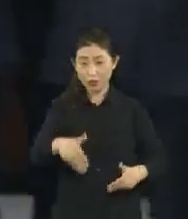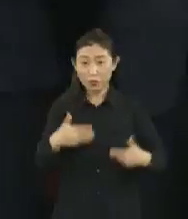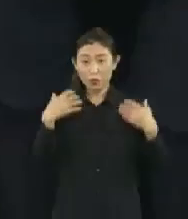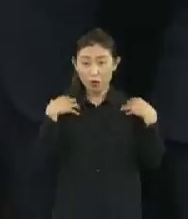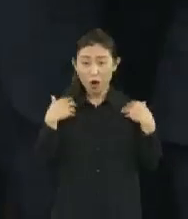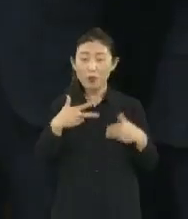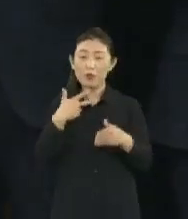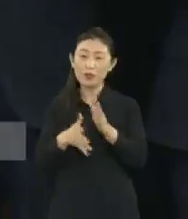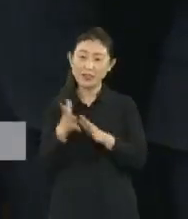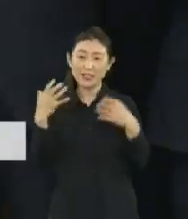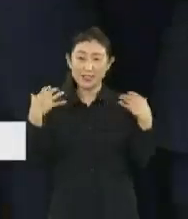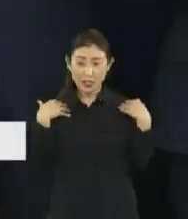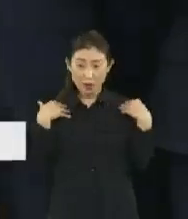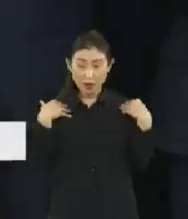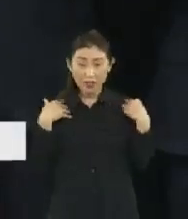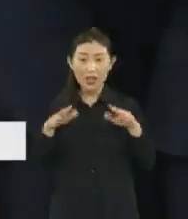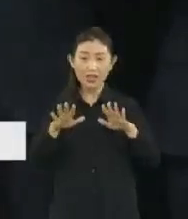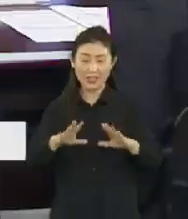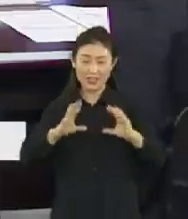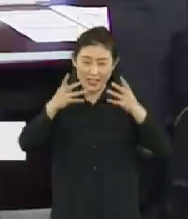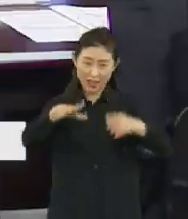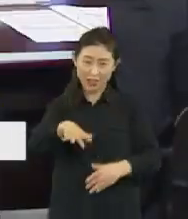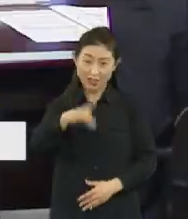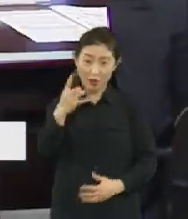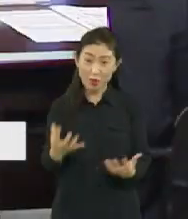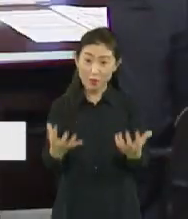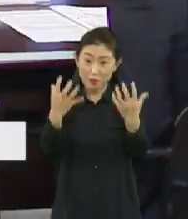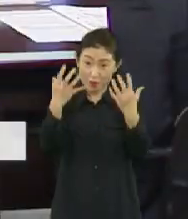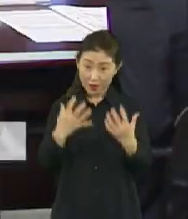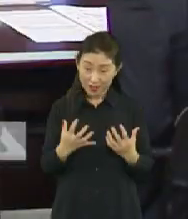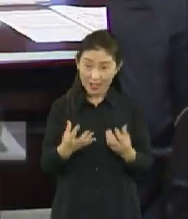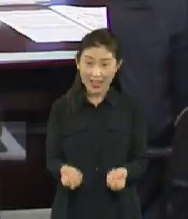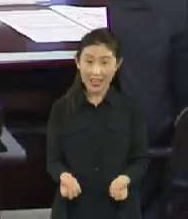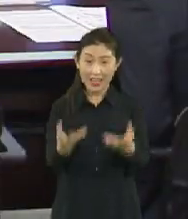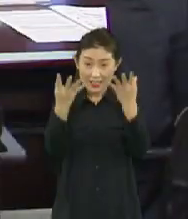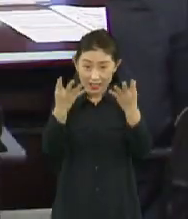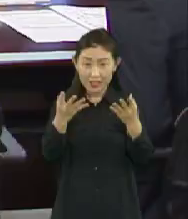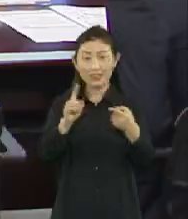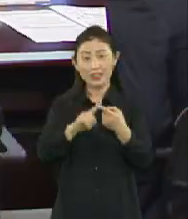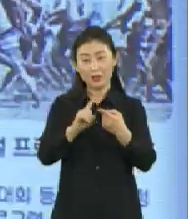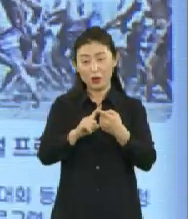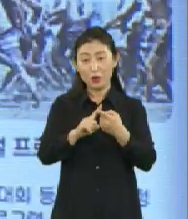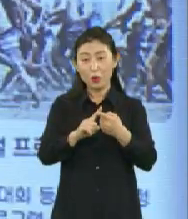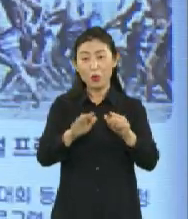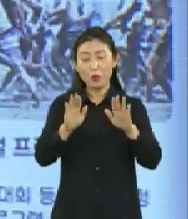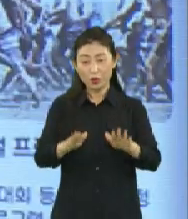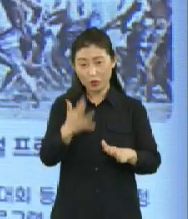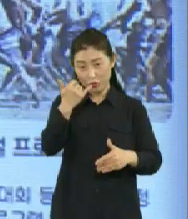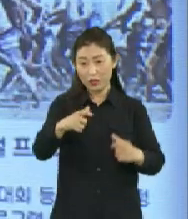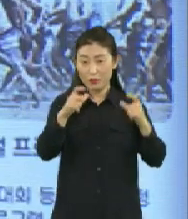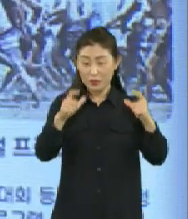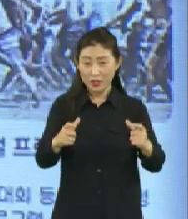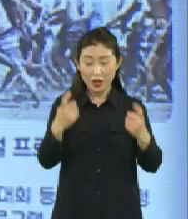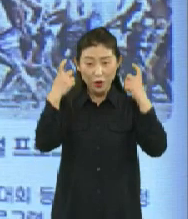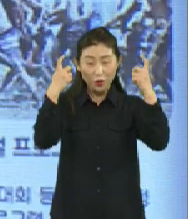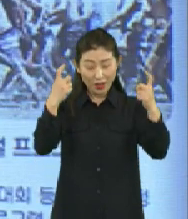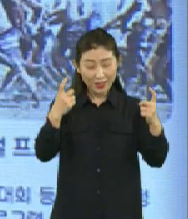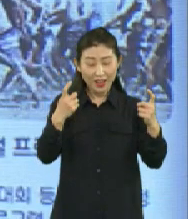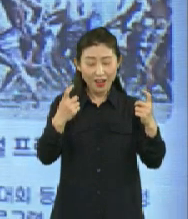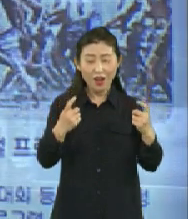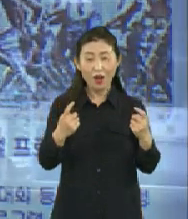보령시는 머드와 해양 문화를 주제로 한 세계 최초 박람회인 보령해양 머드 박람회를 통해 충남이 해양 관광의